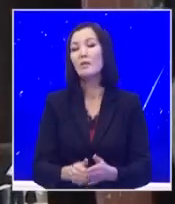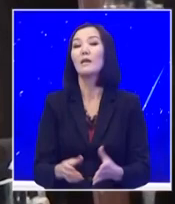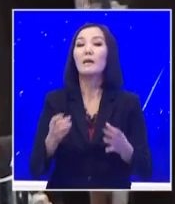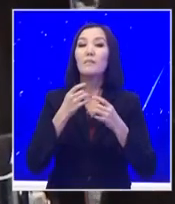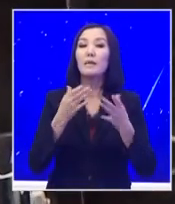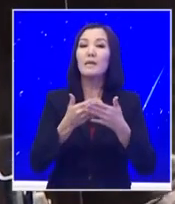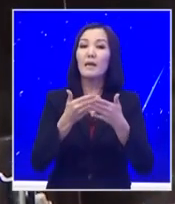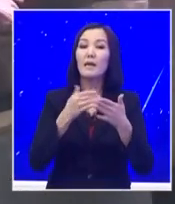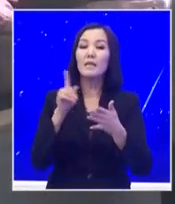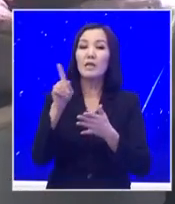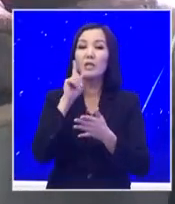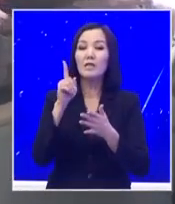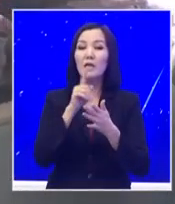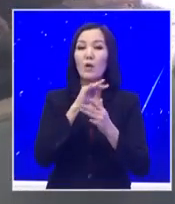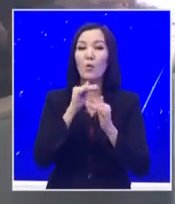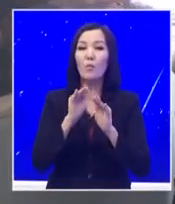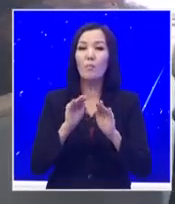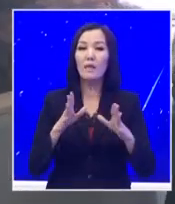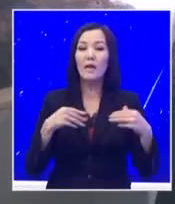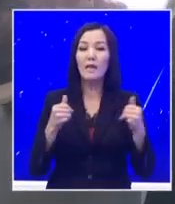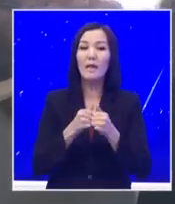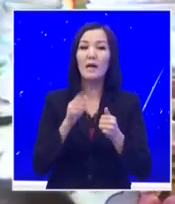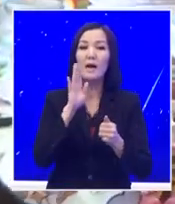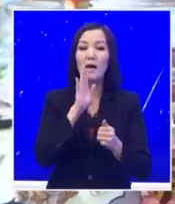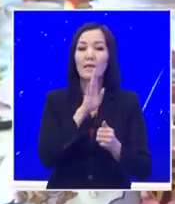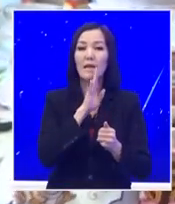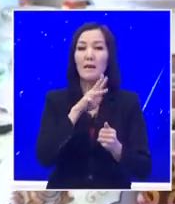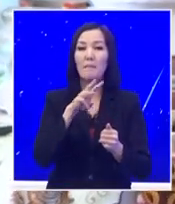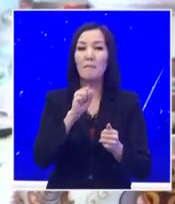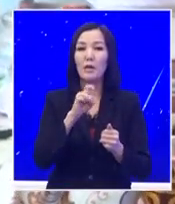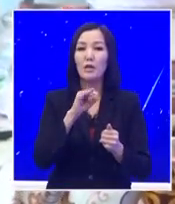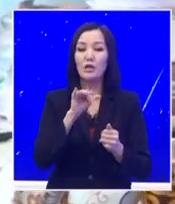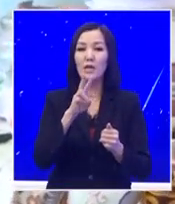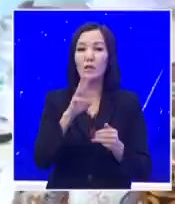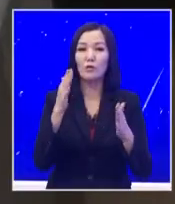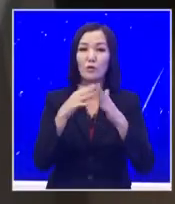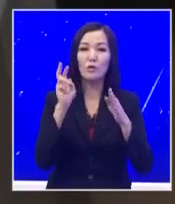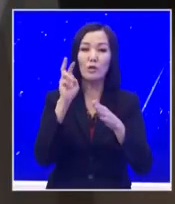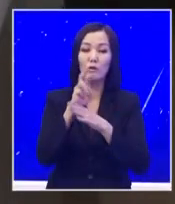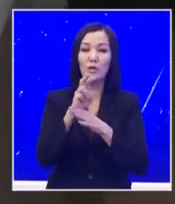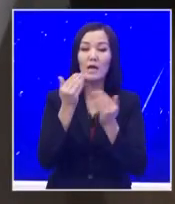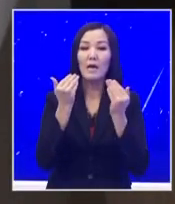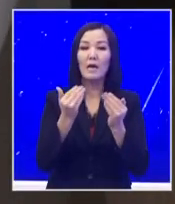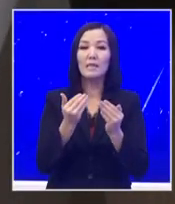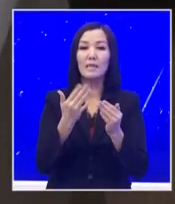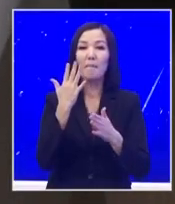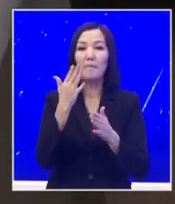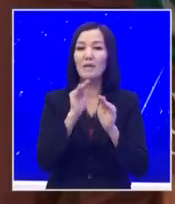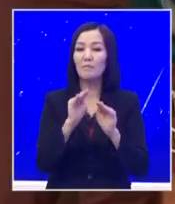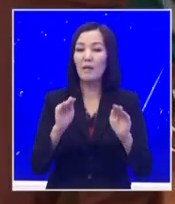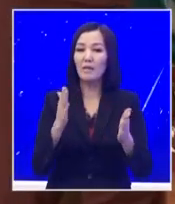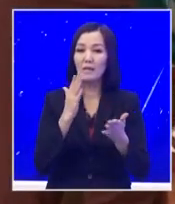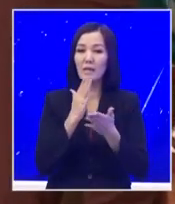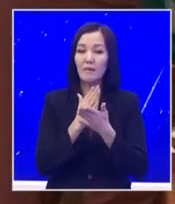Мереке қарсаңында жастар көп балалы ана Маржан Шалғабаеваны назардан тыс қалдырмады. Қазір Маржан бір өзі 5 баланы